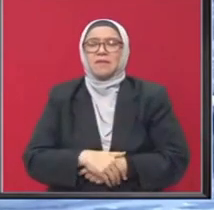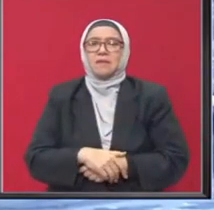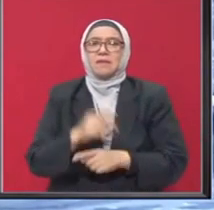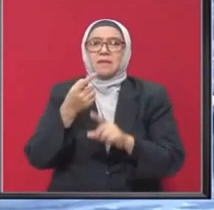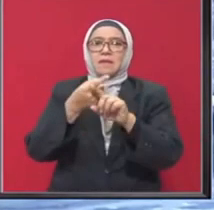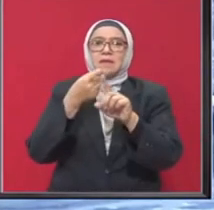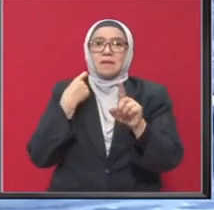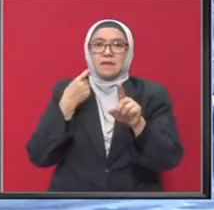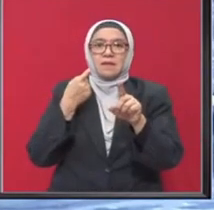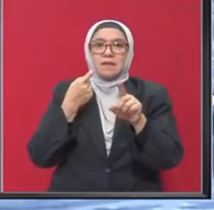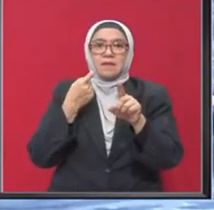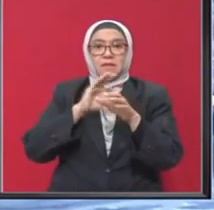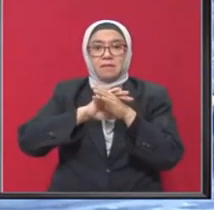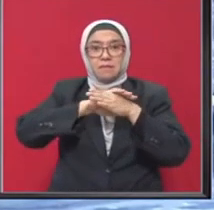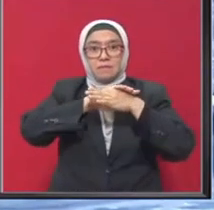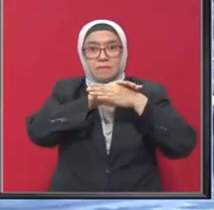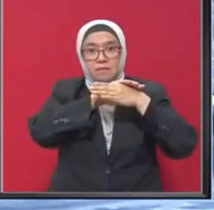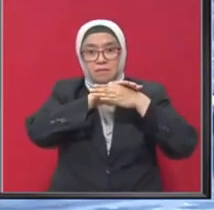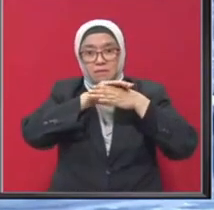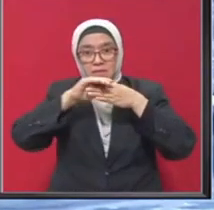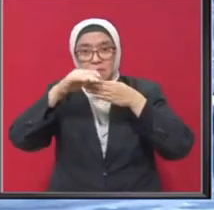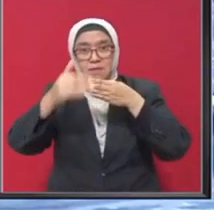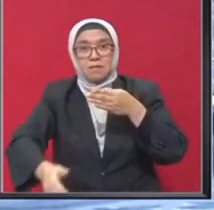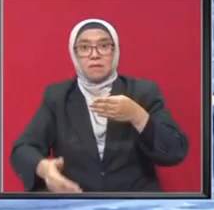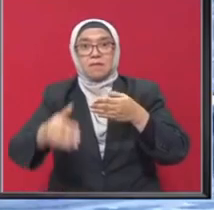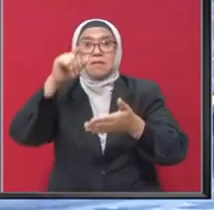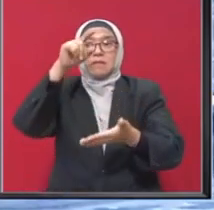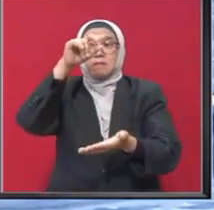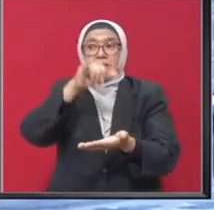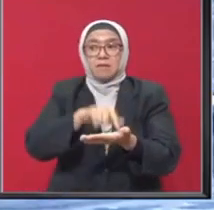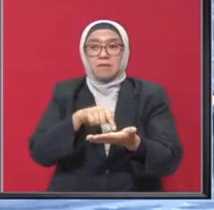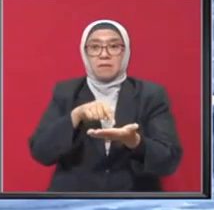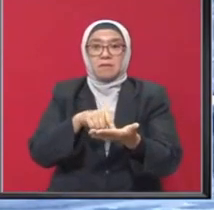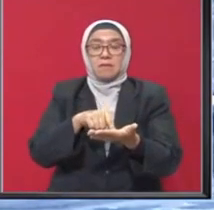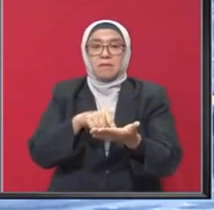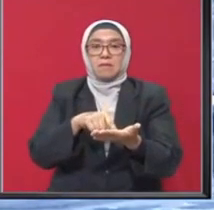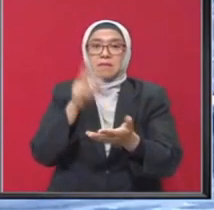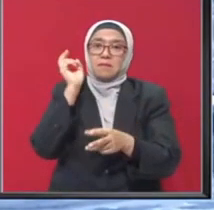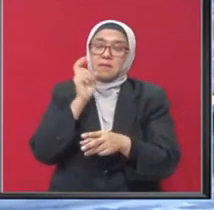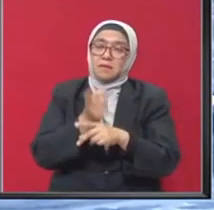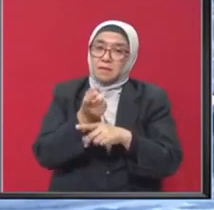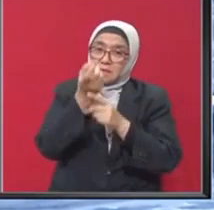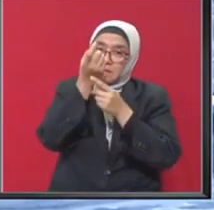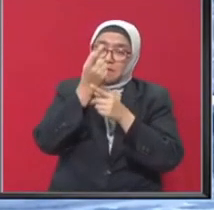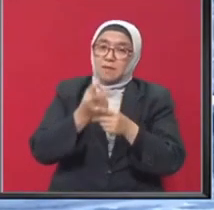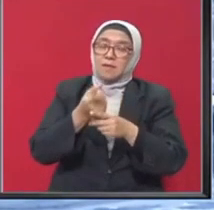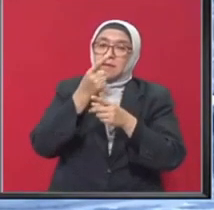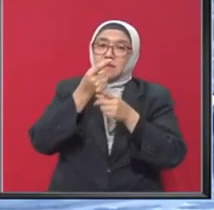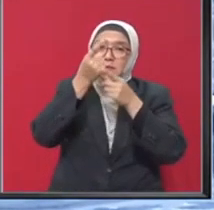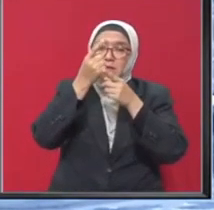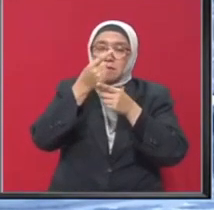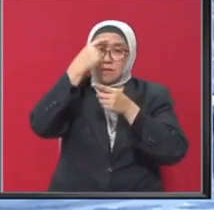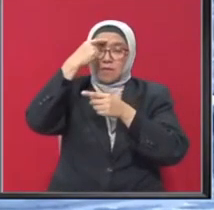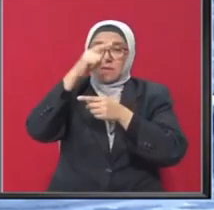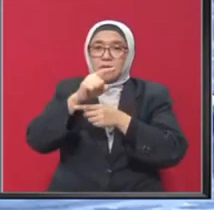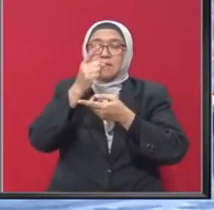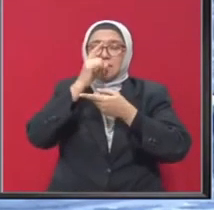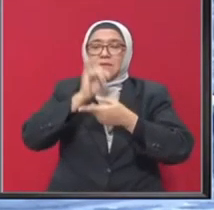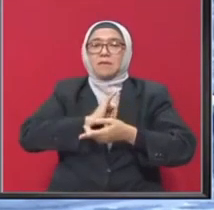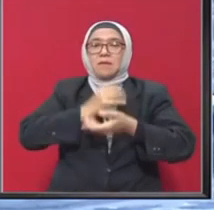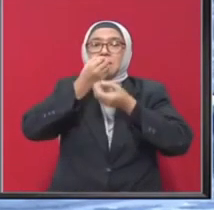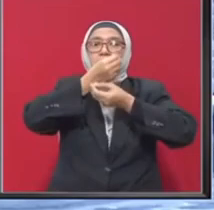daripada penambatan ini suka saya maklumkan kepada dewan ini bahwa reaksi rajaan